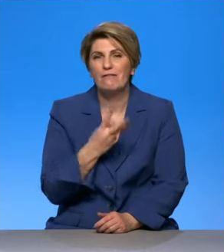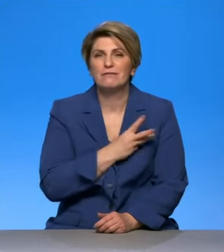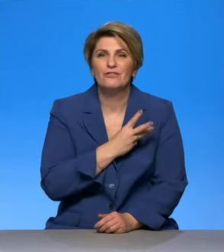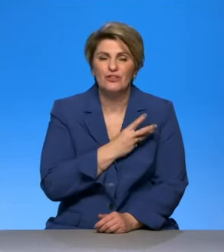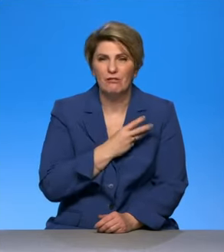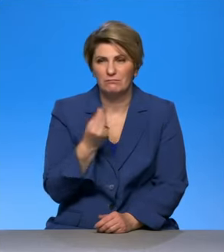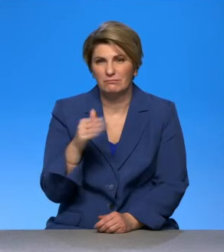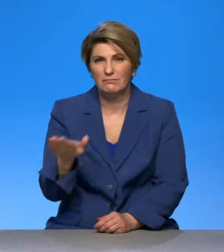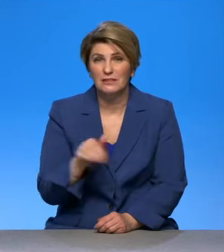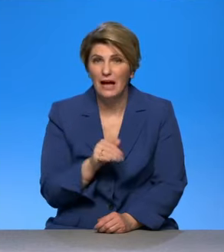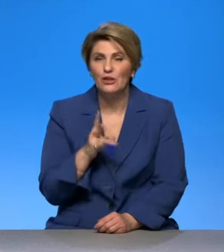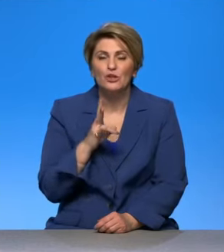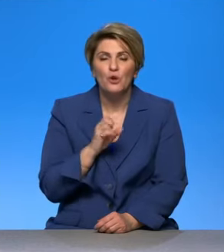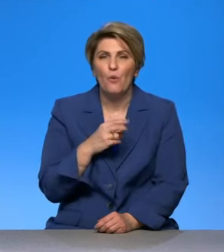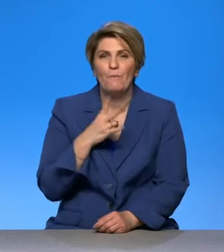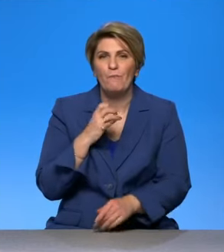не поддалась.